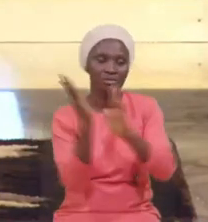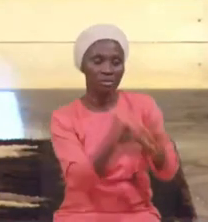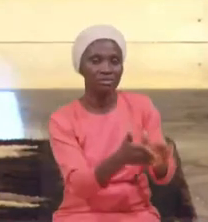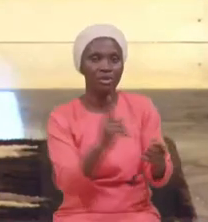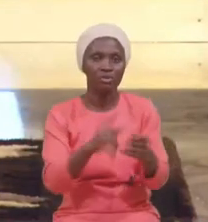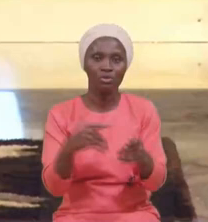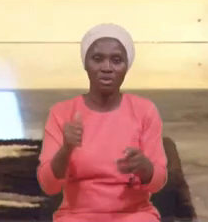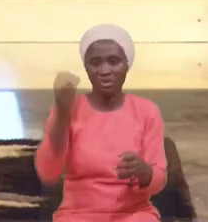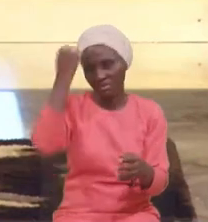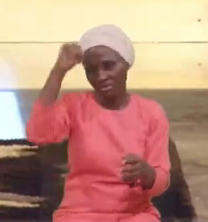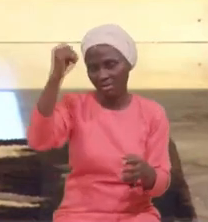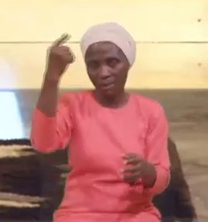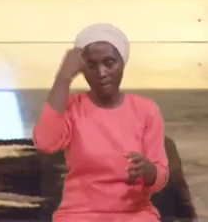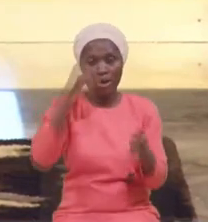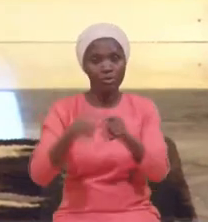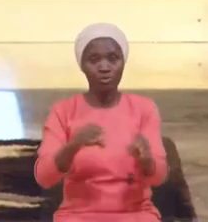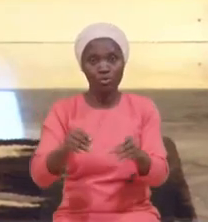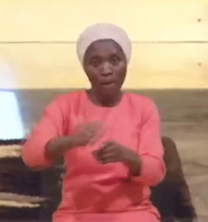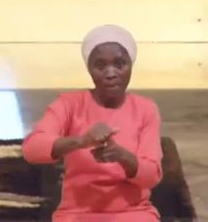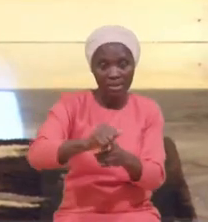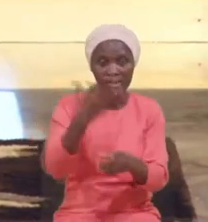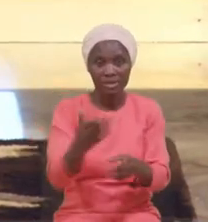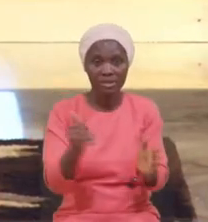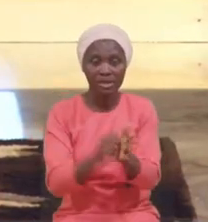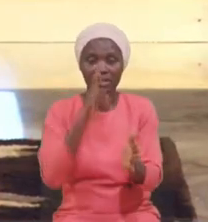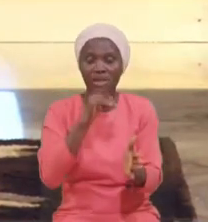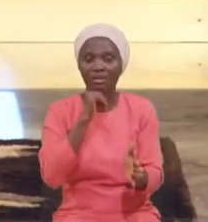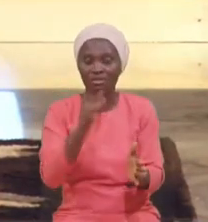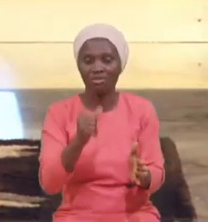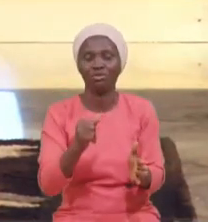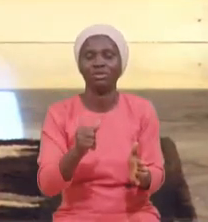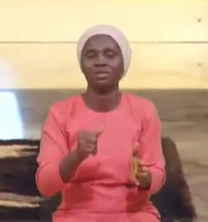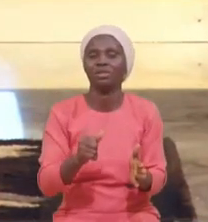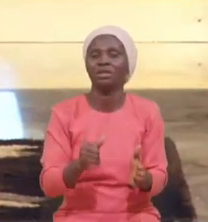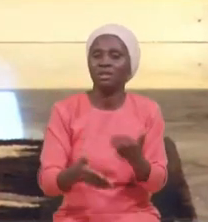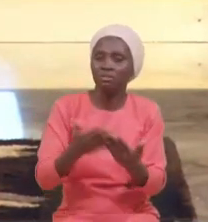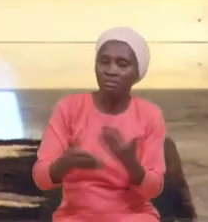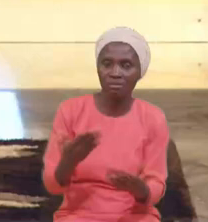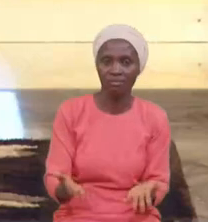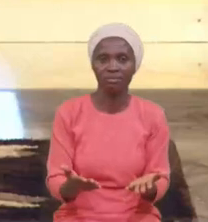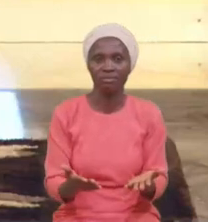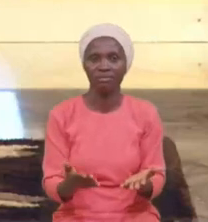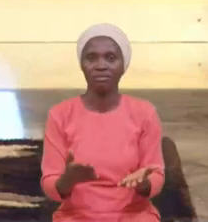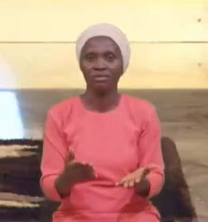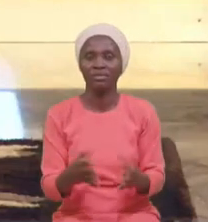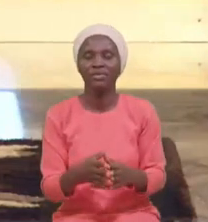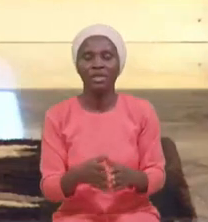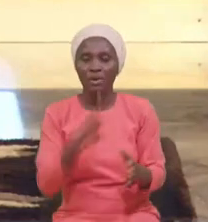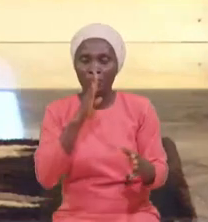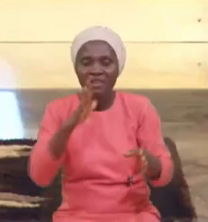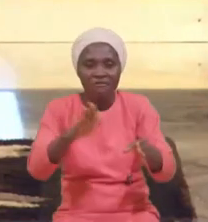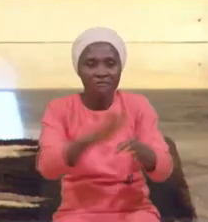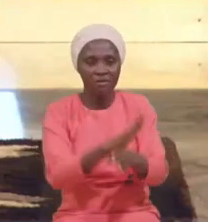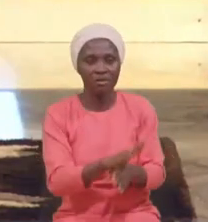a livrés à leur sens réprouvé pour commettre des choses indignes. Étant remplis, il veut qu'on soit rempli